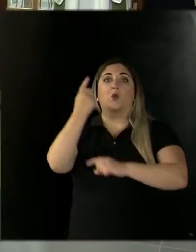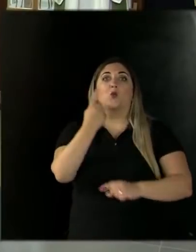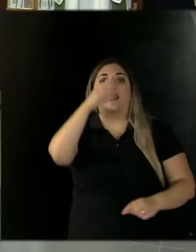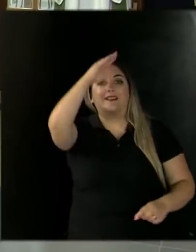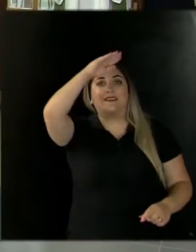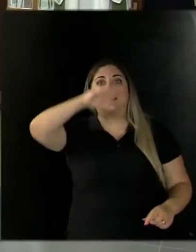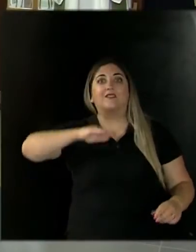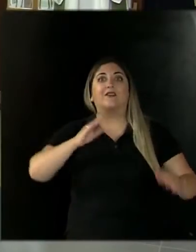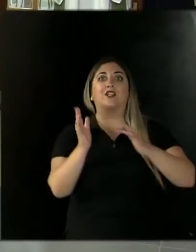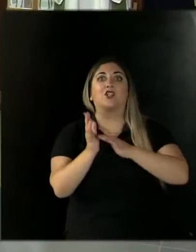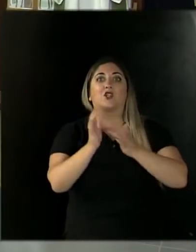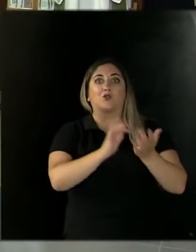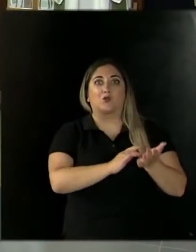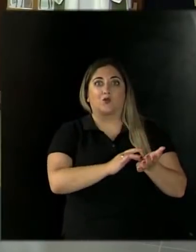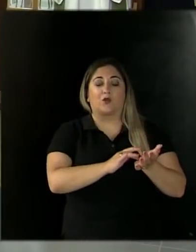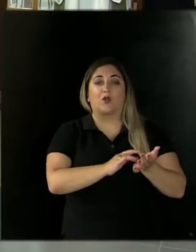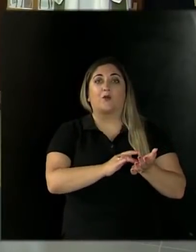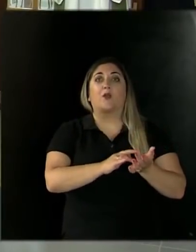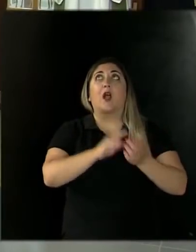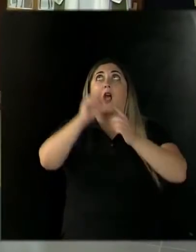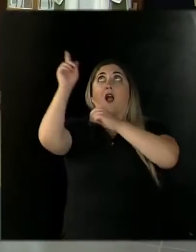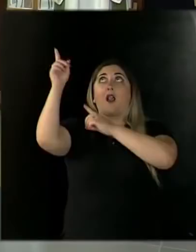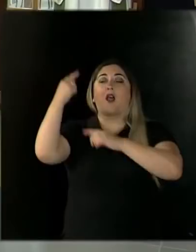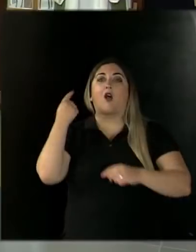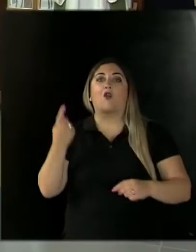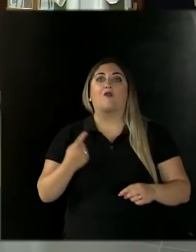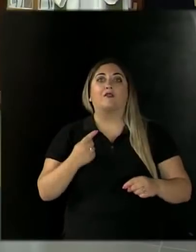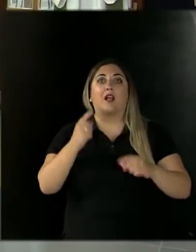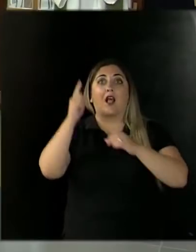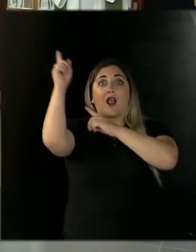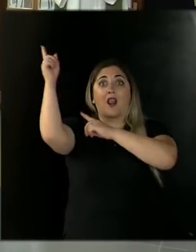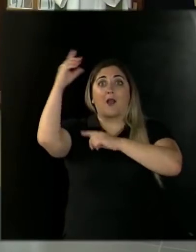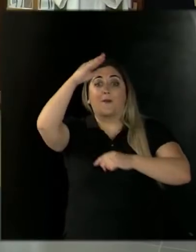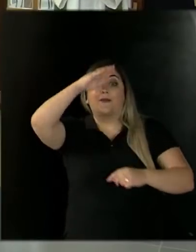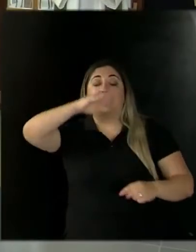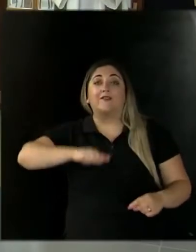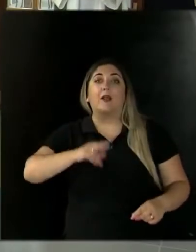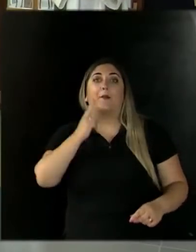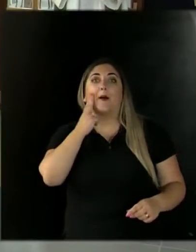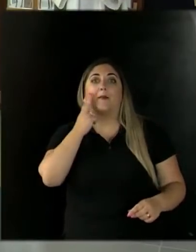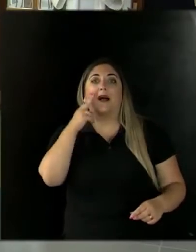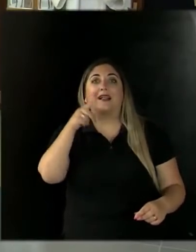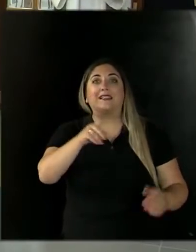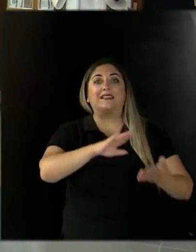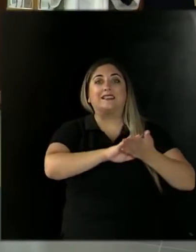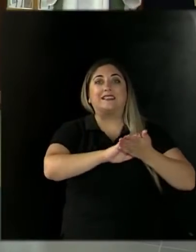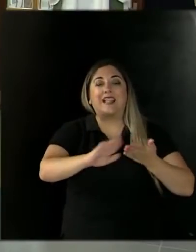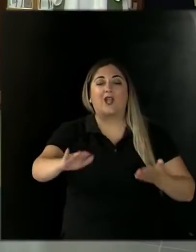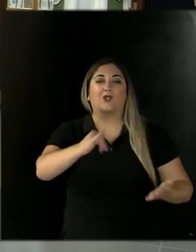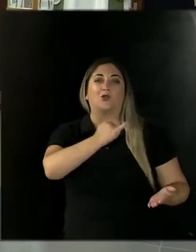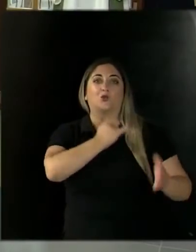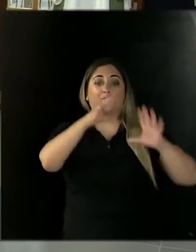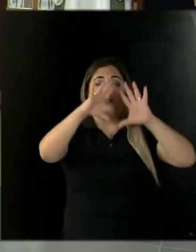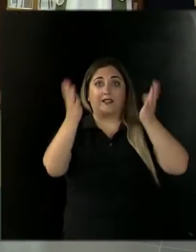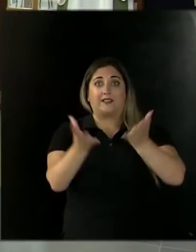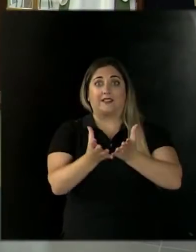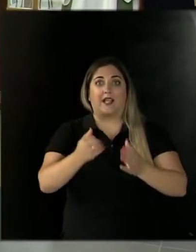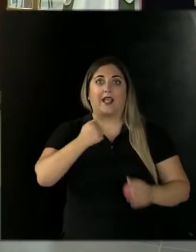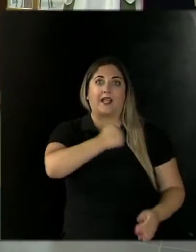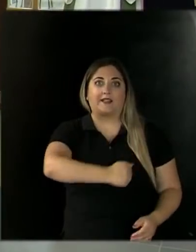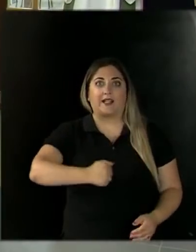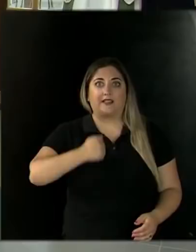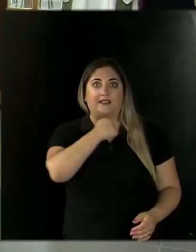Iben waħdini Ġesu Kristu, mulej Alla ħaruf talla bin il-Missier. Int li tneħħi d-nubit